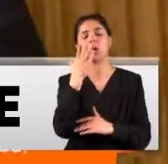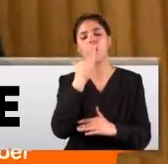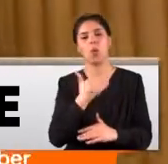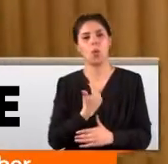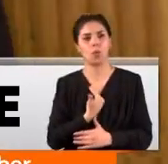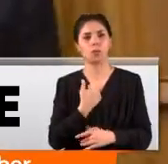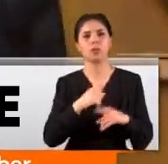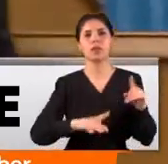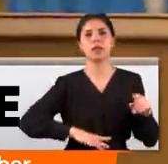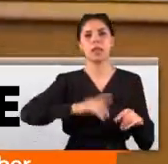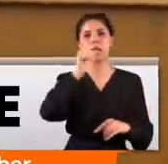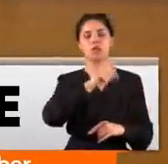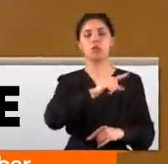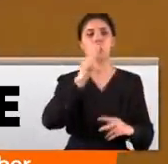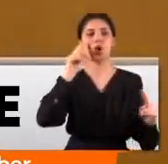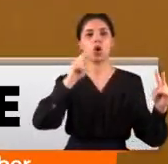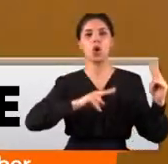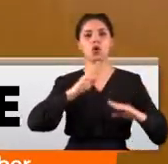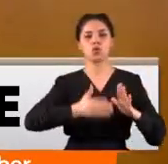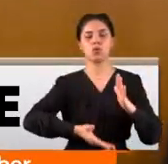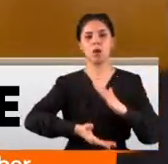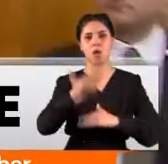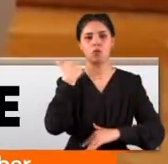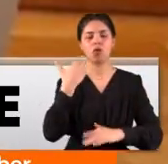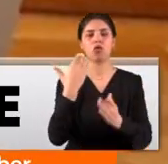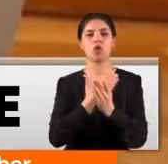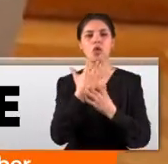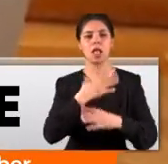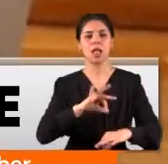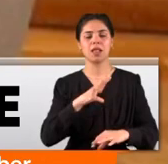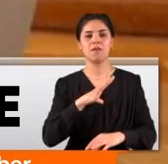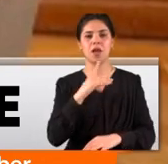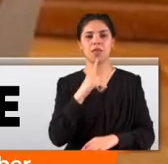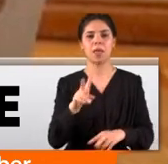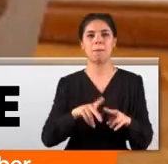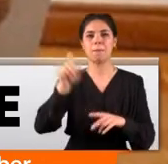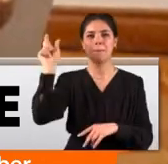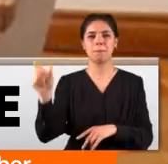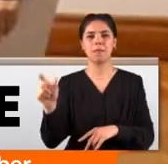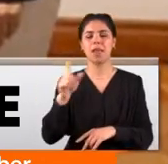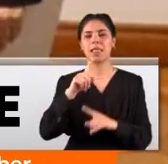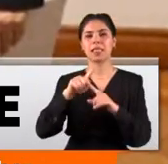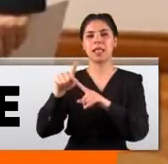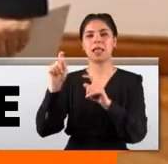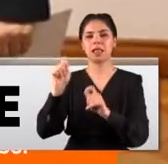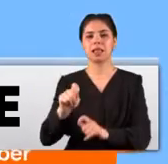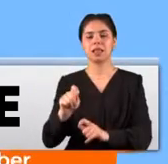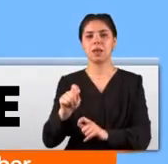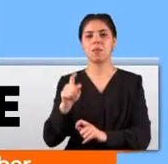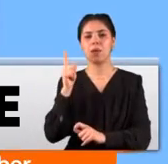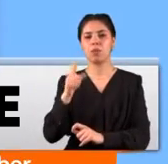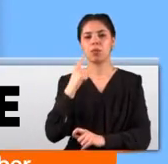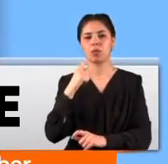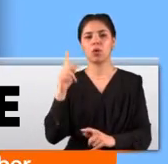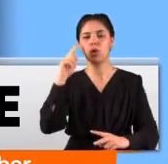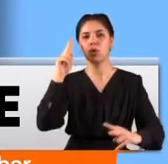yoktur. Kılıçdaroğlu bu görüşme öncesi elimde dosyan var sözleriyle Akşener'i tehdit eden Yaşar Okuyan'ın ipini çekmişti.